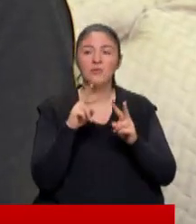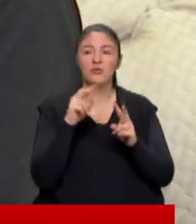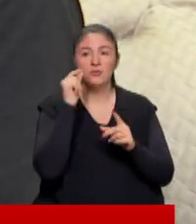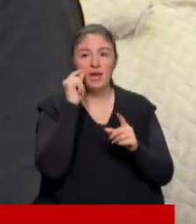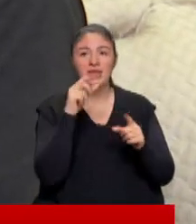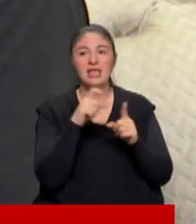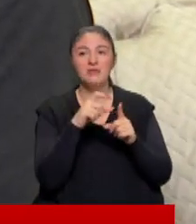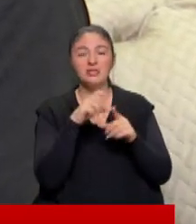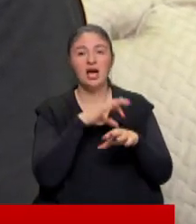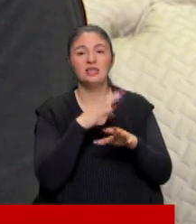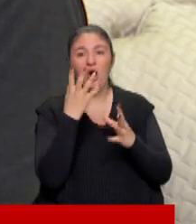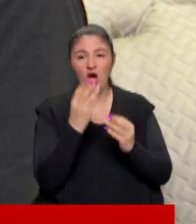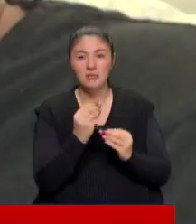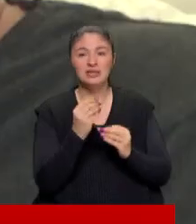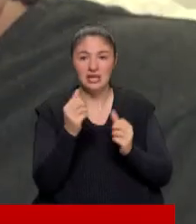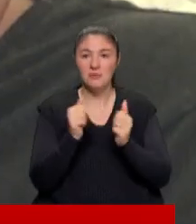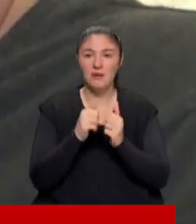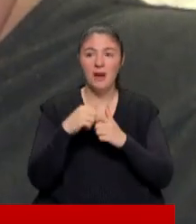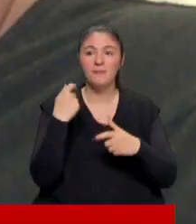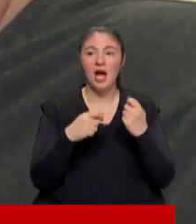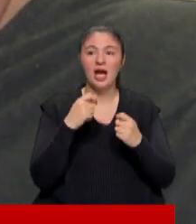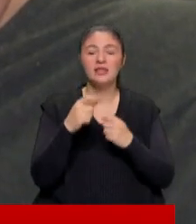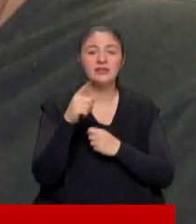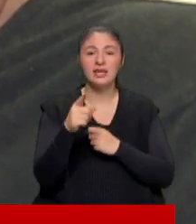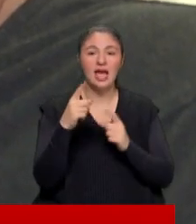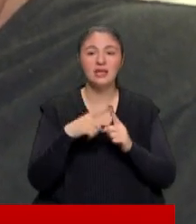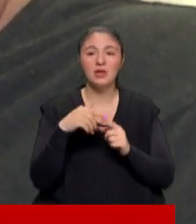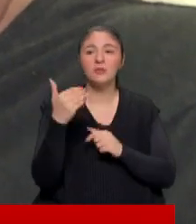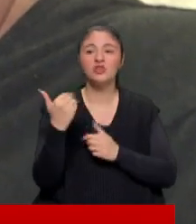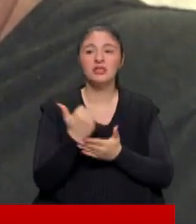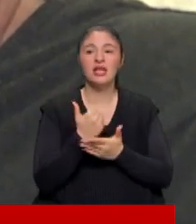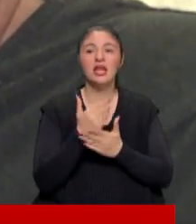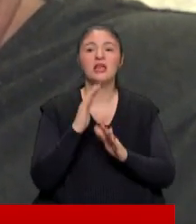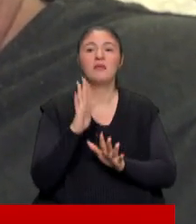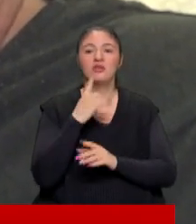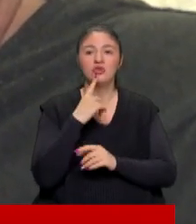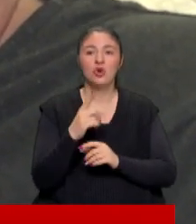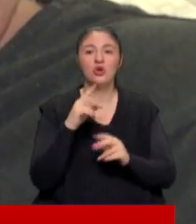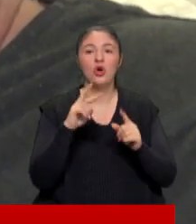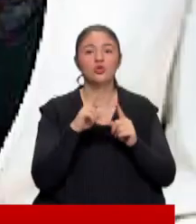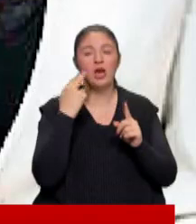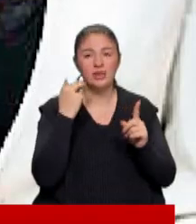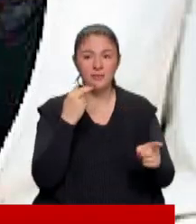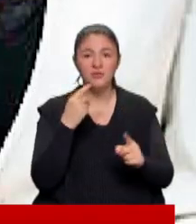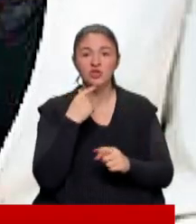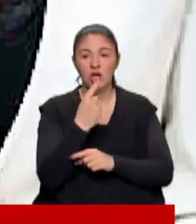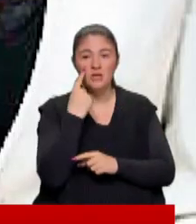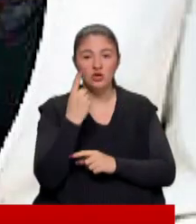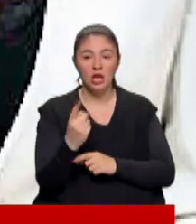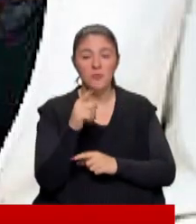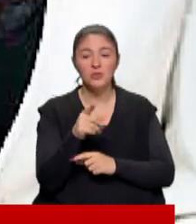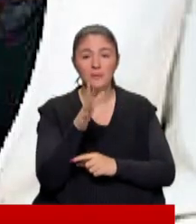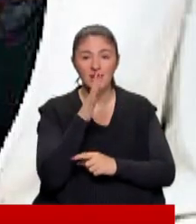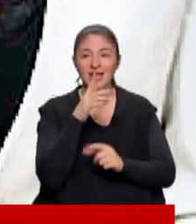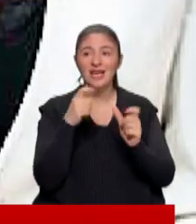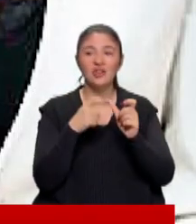Erkasab'ın demans hastalığına yakalanmasıyla bankadaki mevduatlarından başka geliri kalmadığını söylüyor Nur Erkasab. İddiasına göre bunu